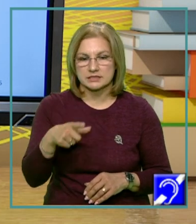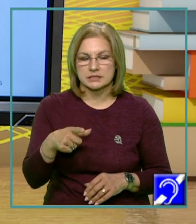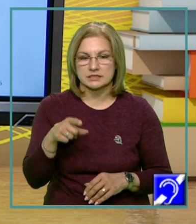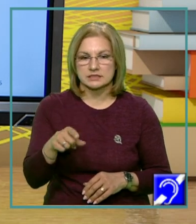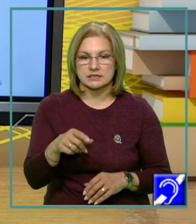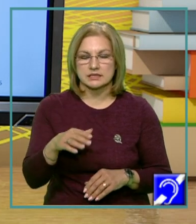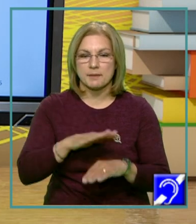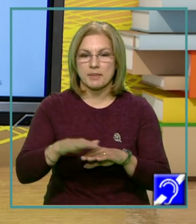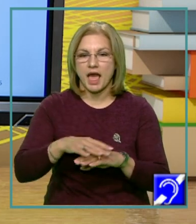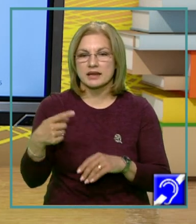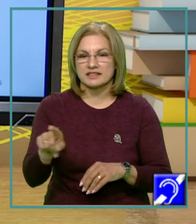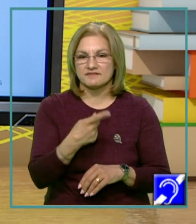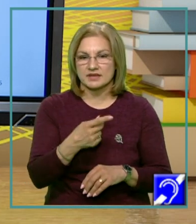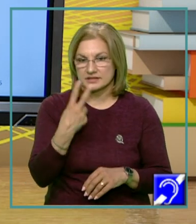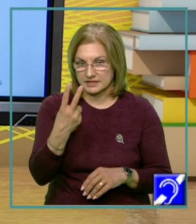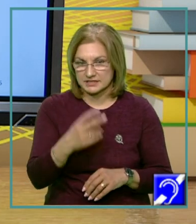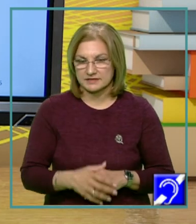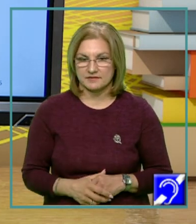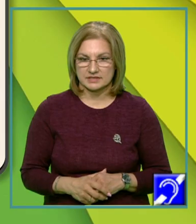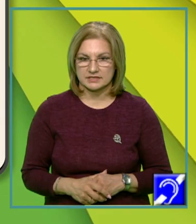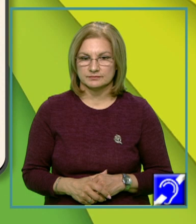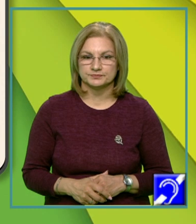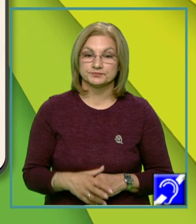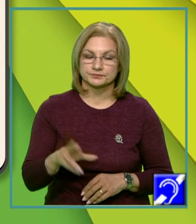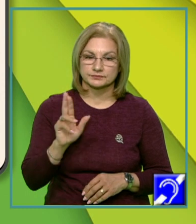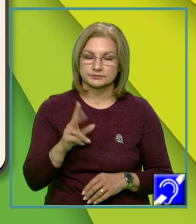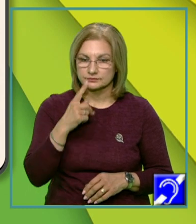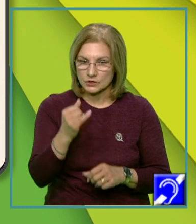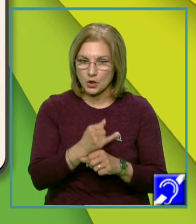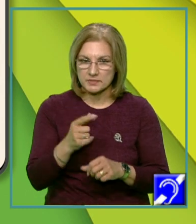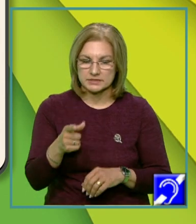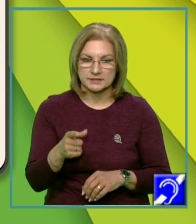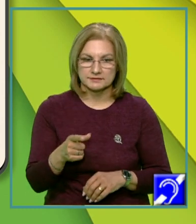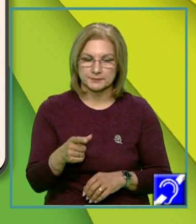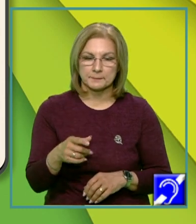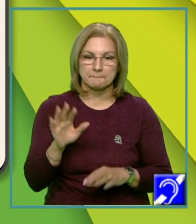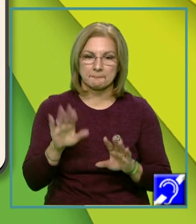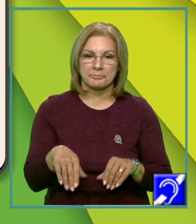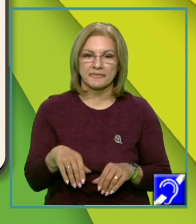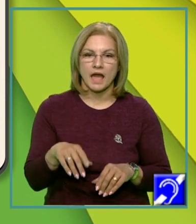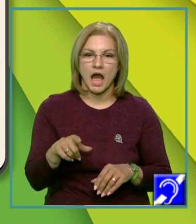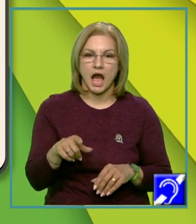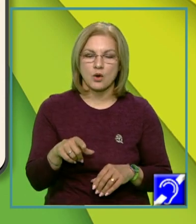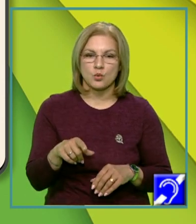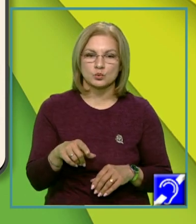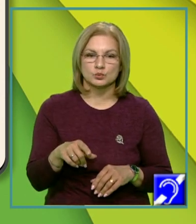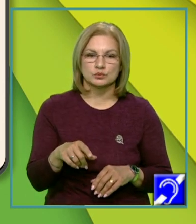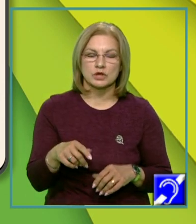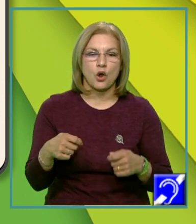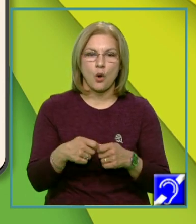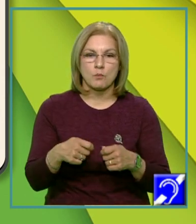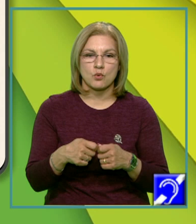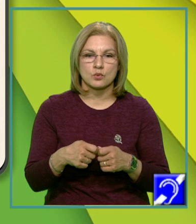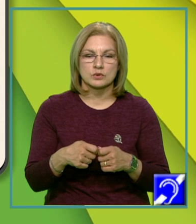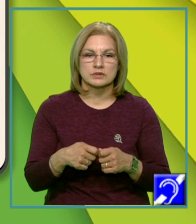plane diferite după cum am reprezentat dar observăm că au comun